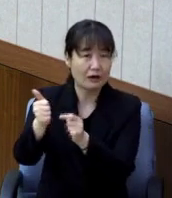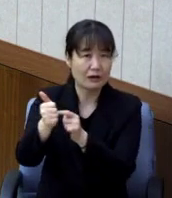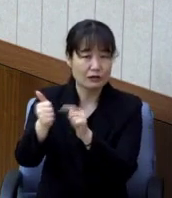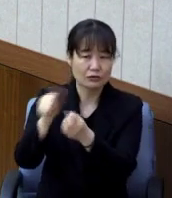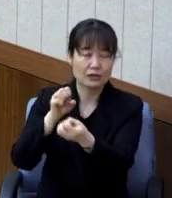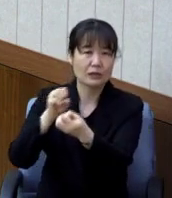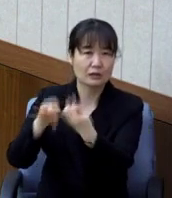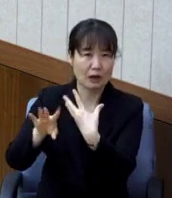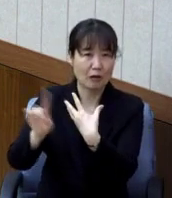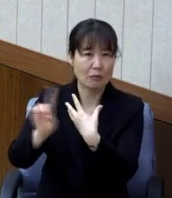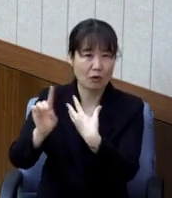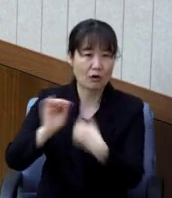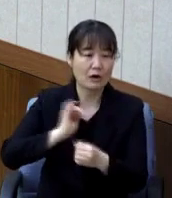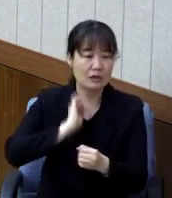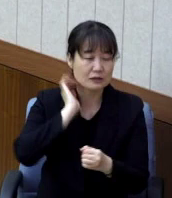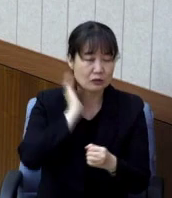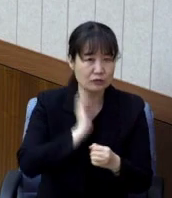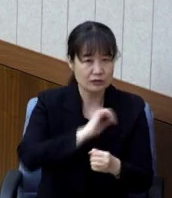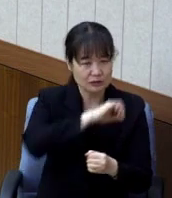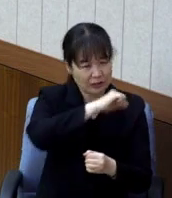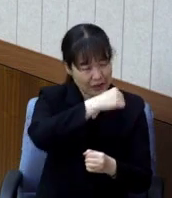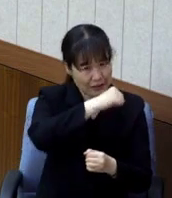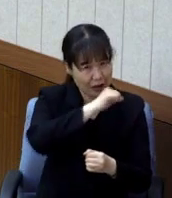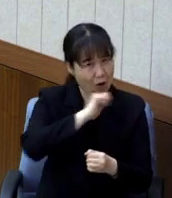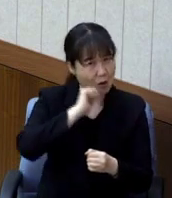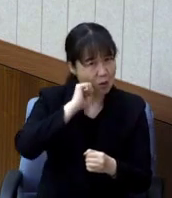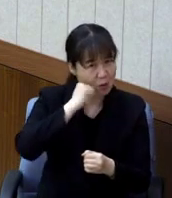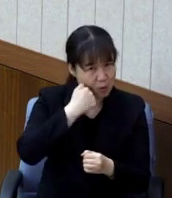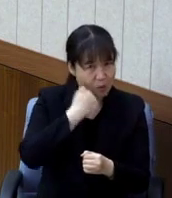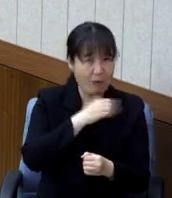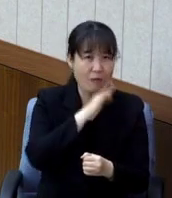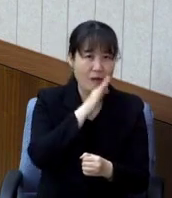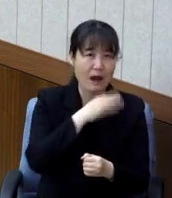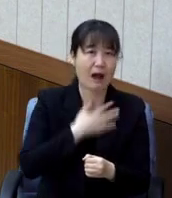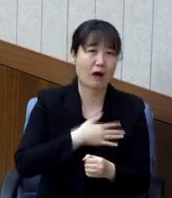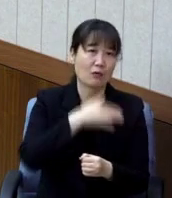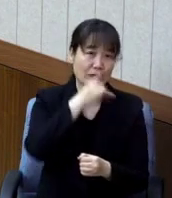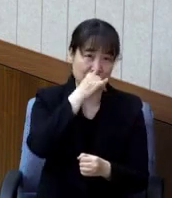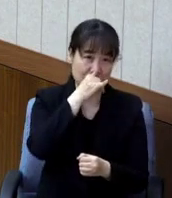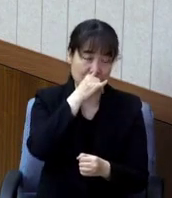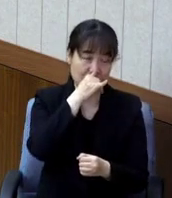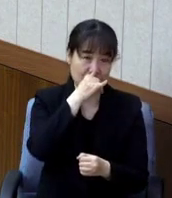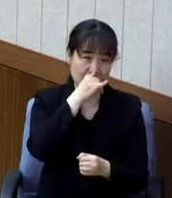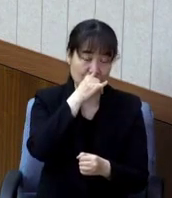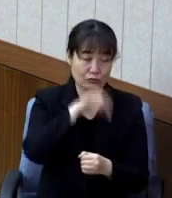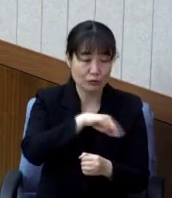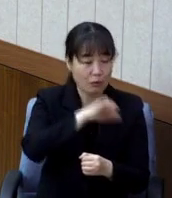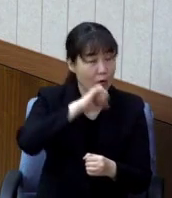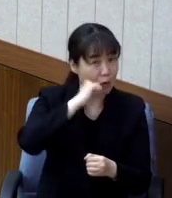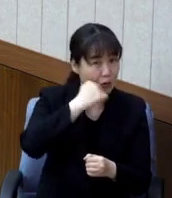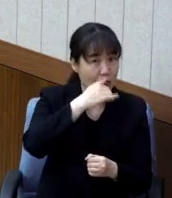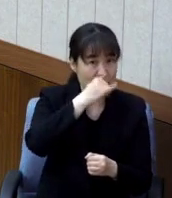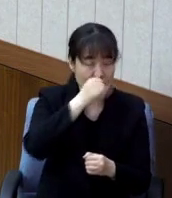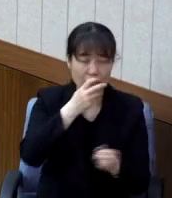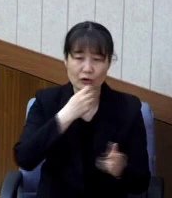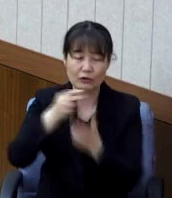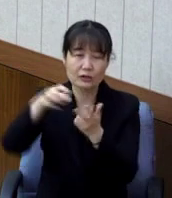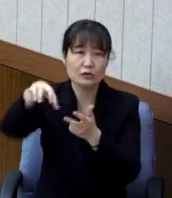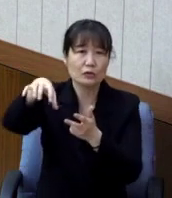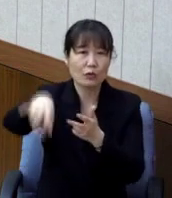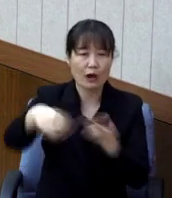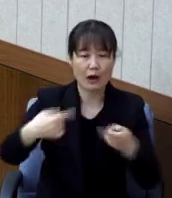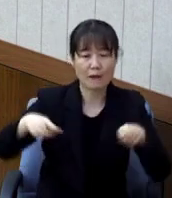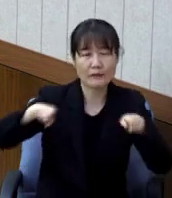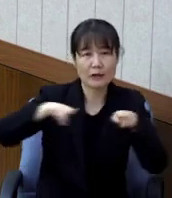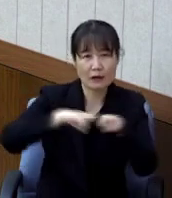대한 답변으로 의정부는 재정 압박을 많이 받고 있는 것으로 알고 있는데 이런 것이 있다면 도와 함께 청년 정책에